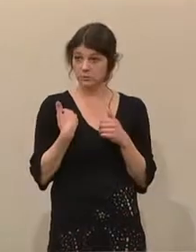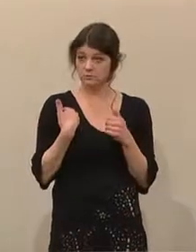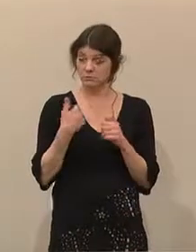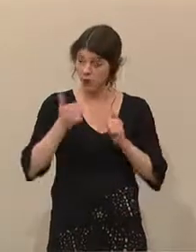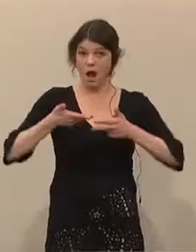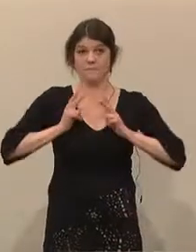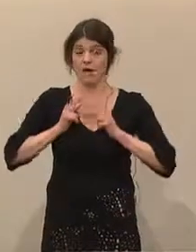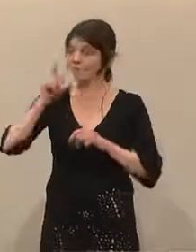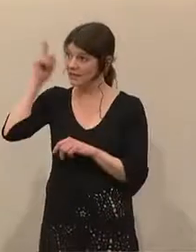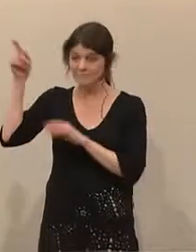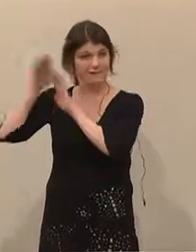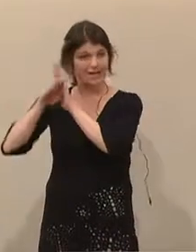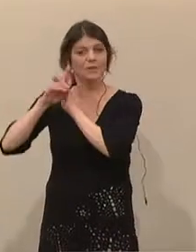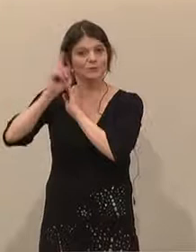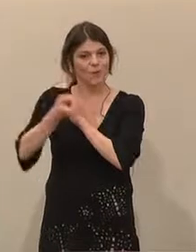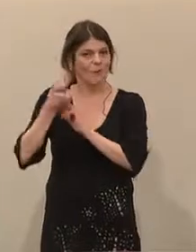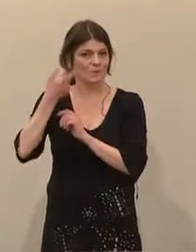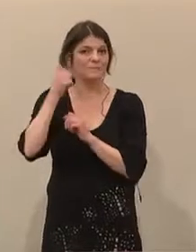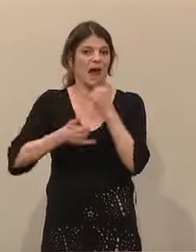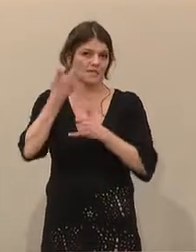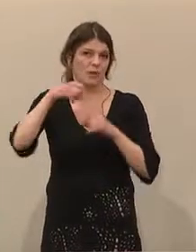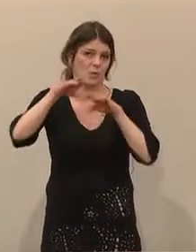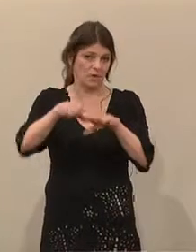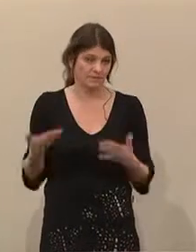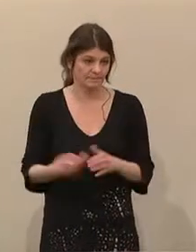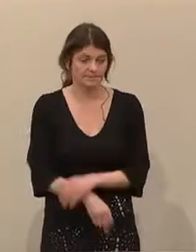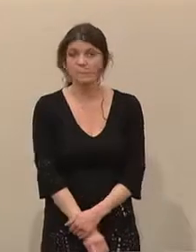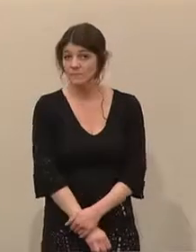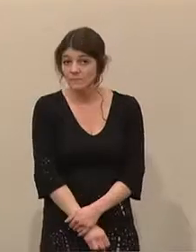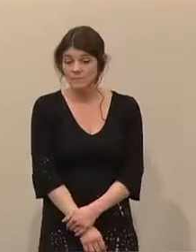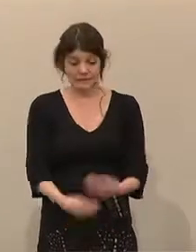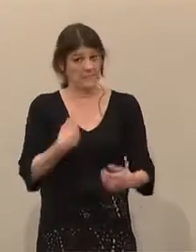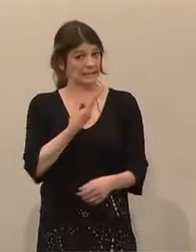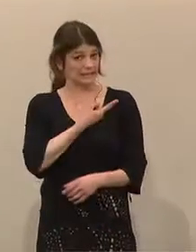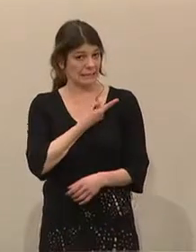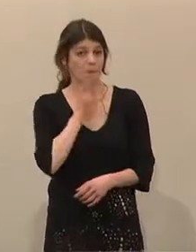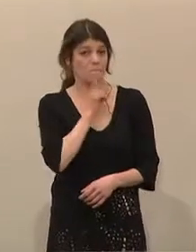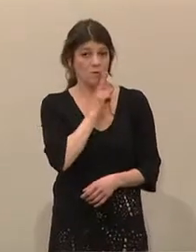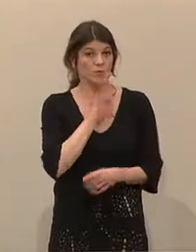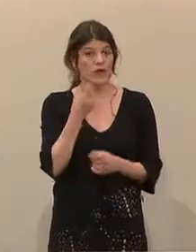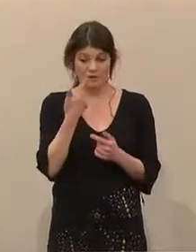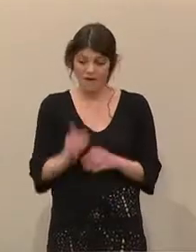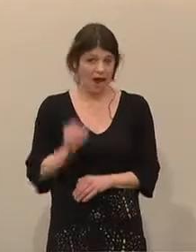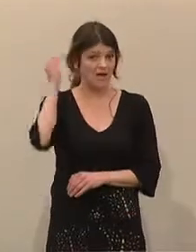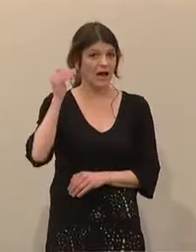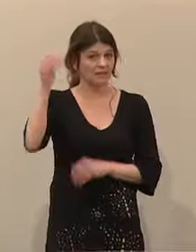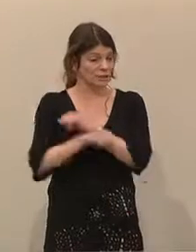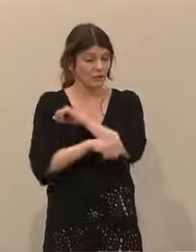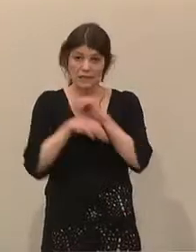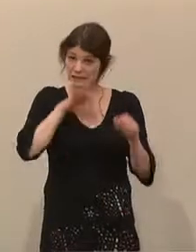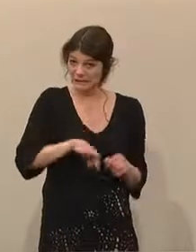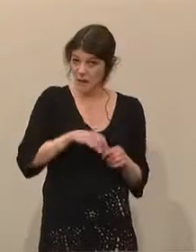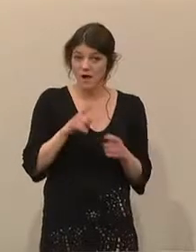diese sollen im Jahr 2019 wirksam werden. Als Mutter zweier erwachsener studierender Söhne und